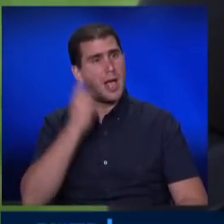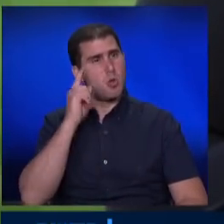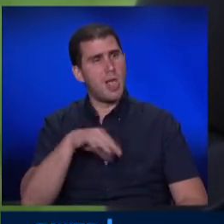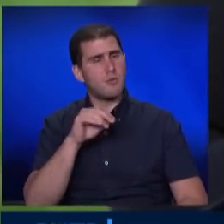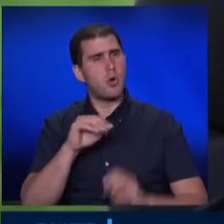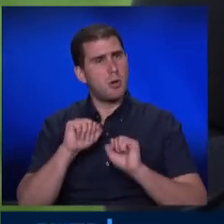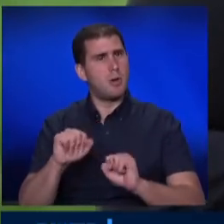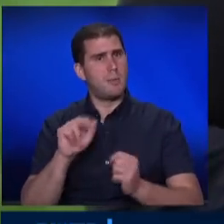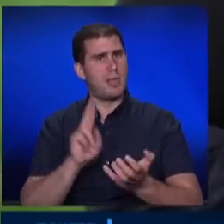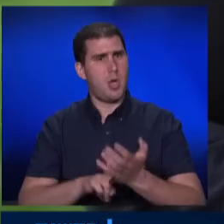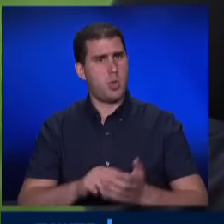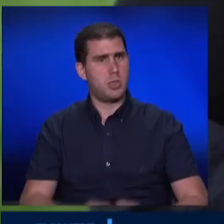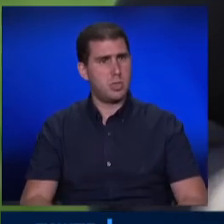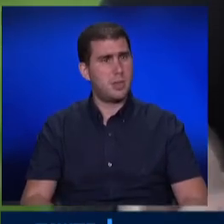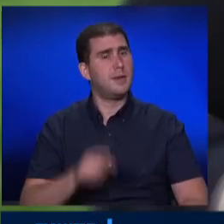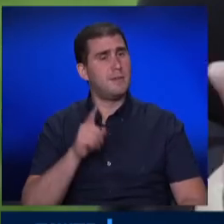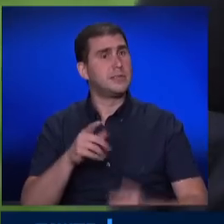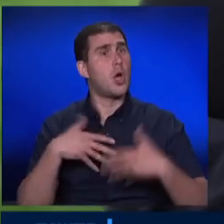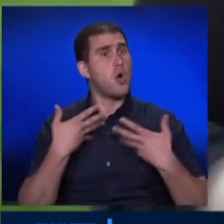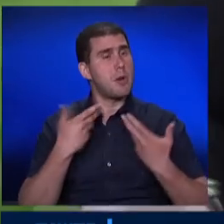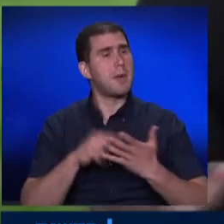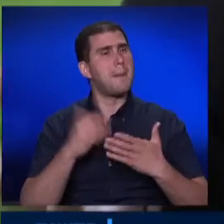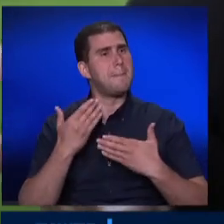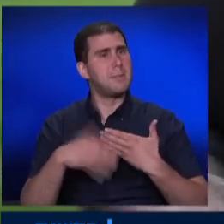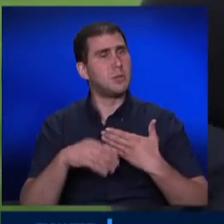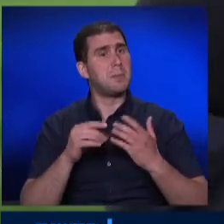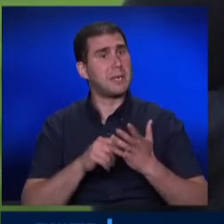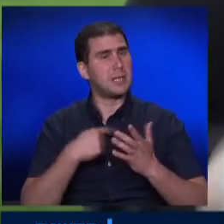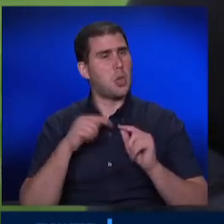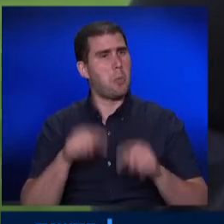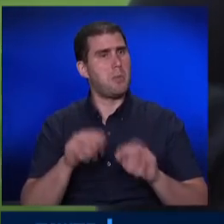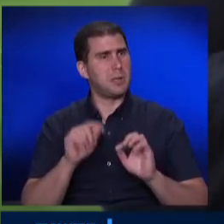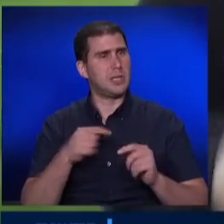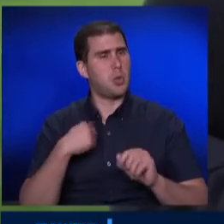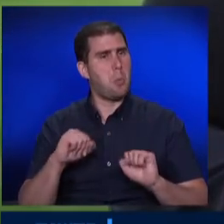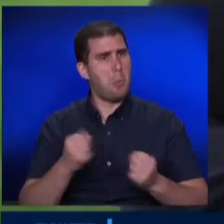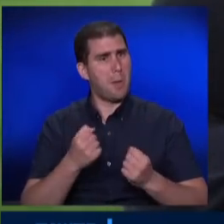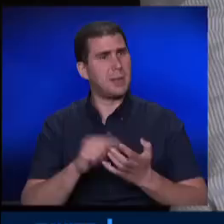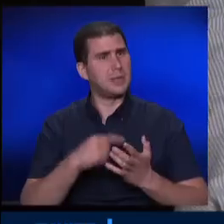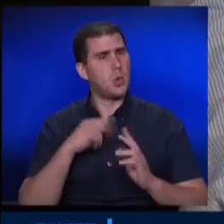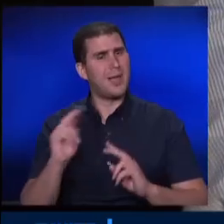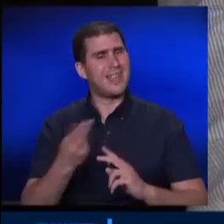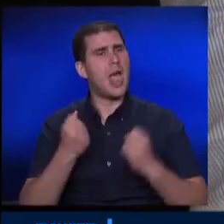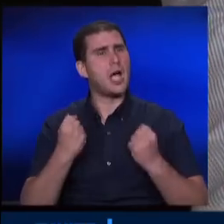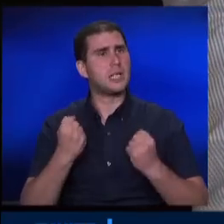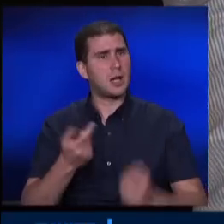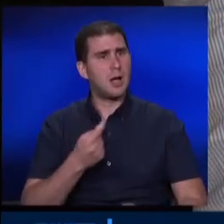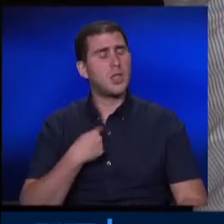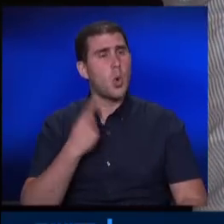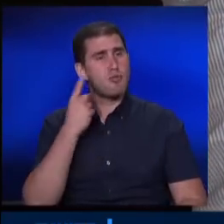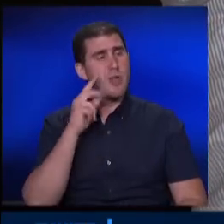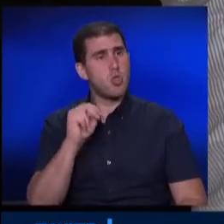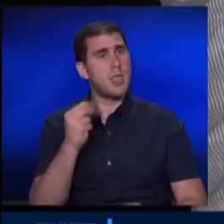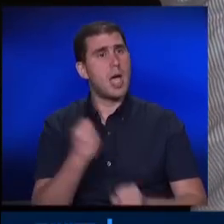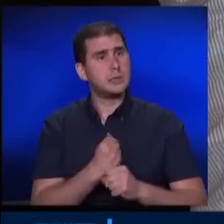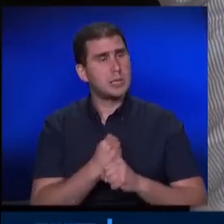בצד הנכון. וזה עושר, כי בסוף בשביל זה אנחנו פה, בשביל זה אנחנו פועלים, בשביל זה אנחנו קהילה חזקה. אני חושב